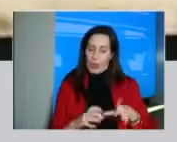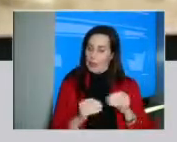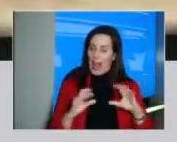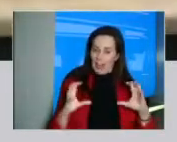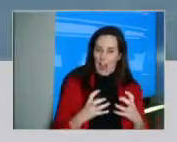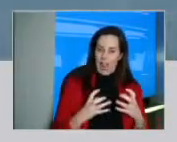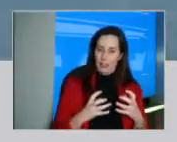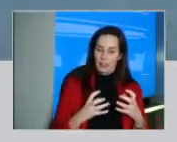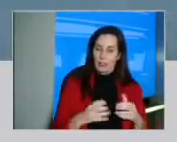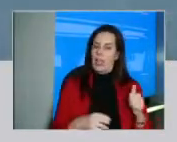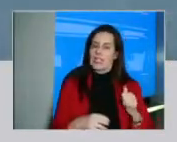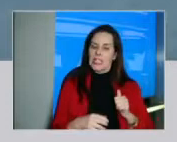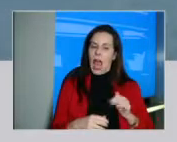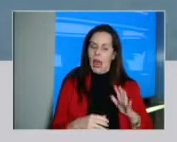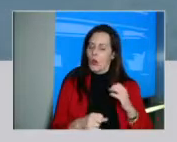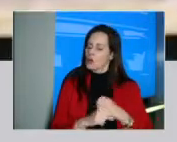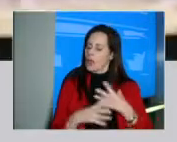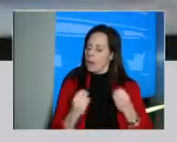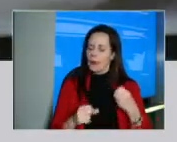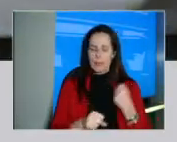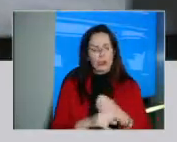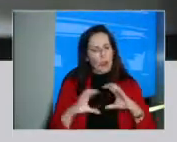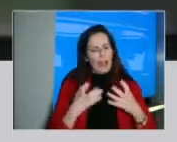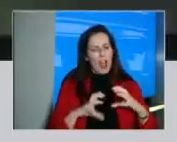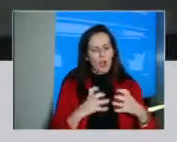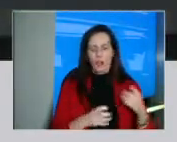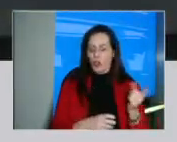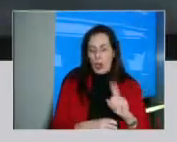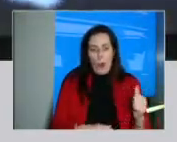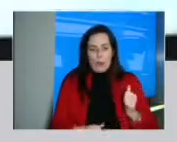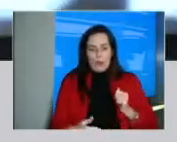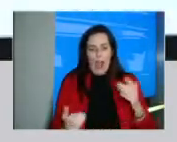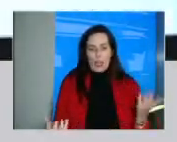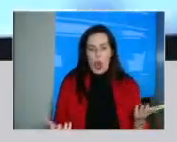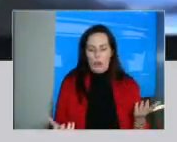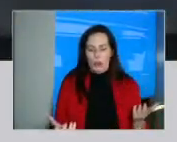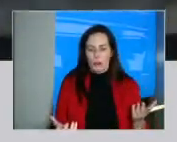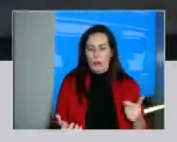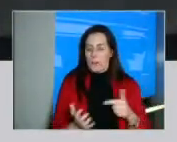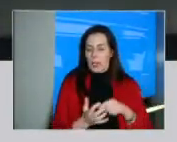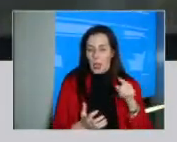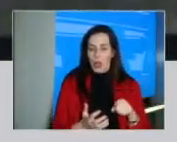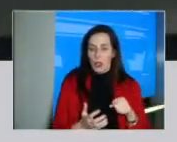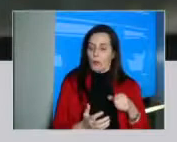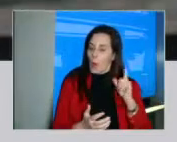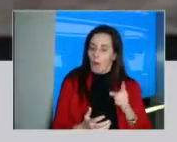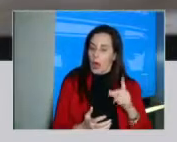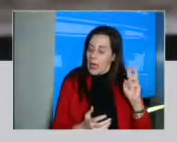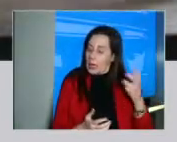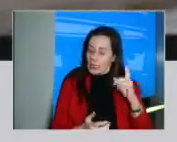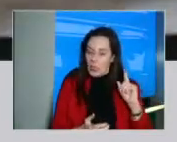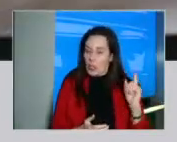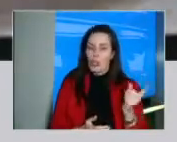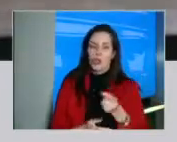החברתי. צה"ל מתעסק בהמון משימות חברתיות שהן לא צבאיות, מכורח זה שהוא מחויב לגייס את